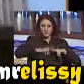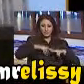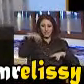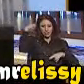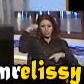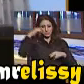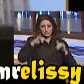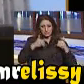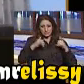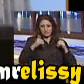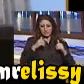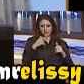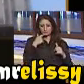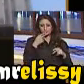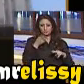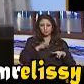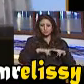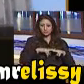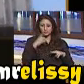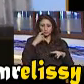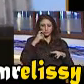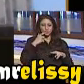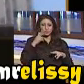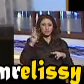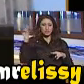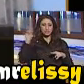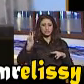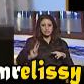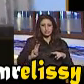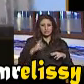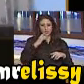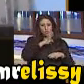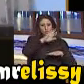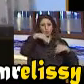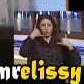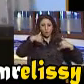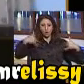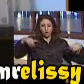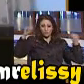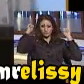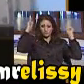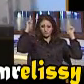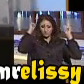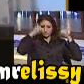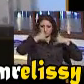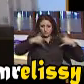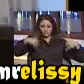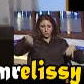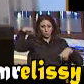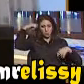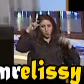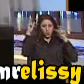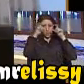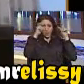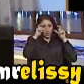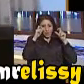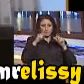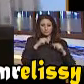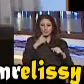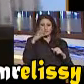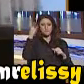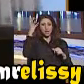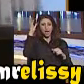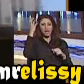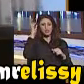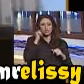الشرطة بمديرية الأمن بشمال سيناء نظموا وقفة احتجاجية أمام مقر مديرية الأمن بالعريش